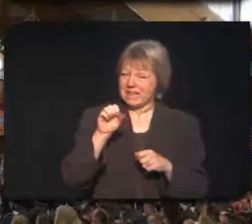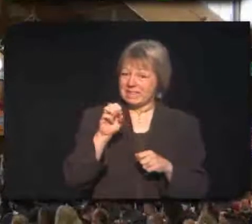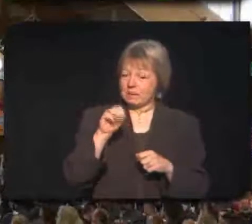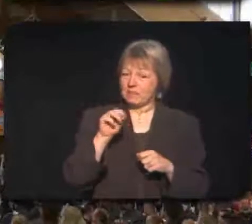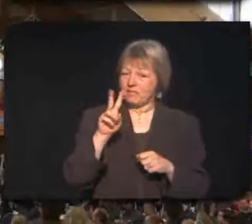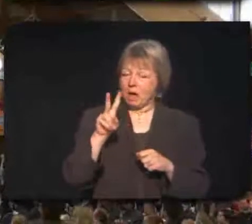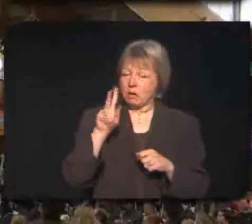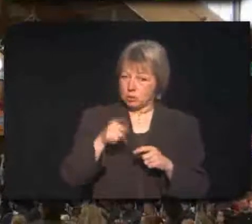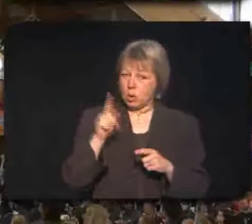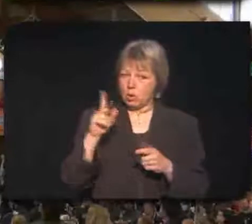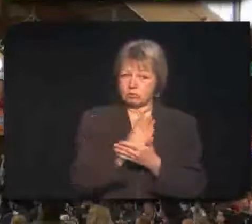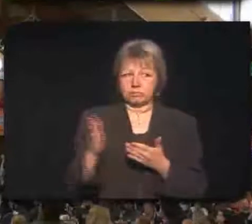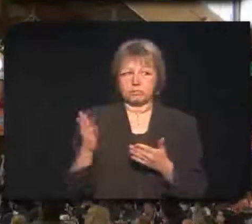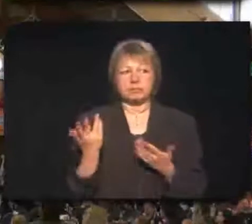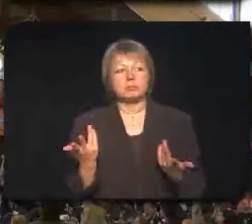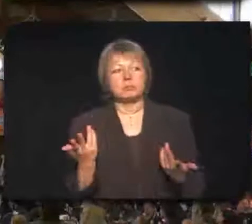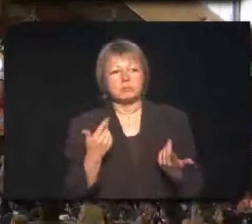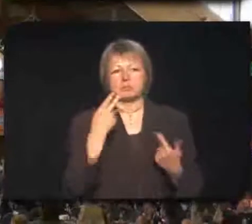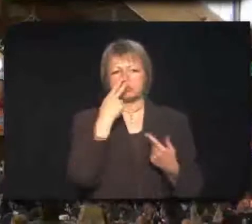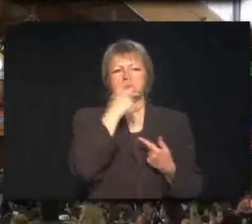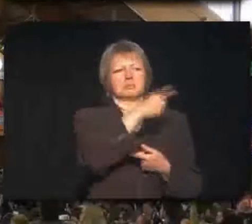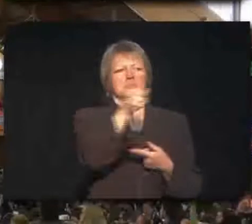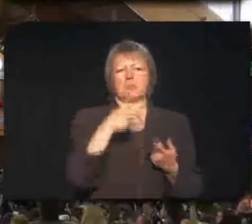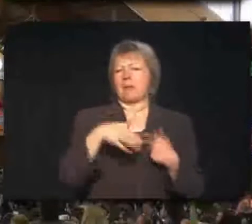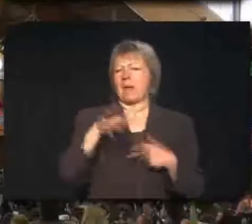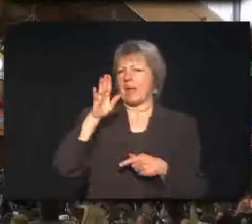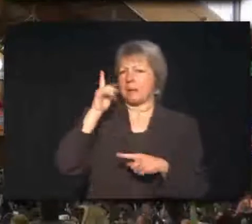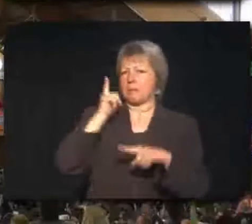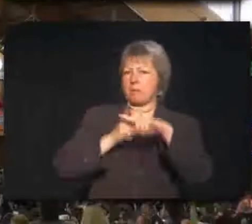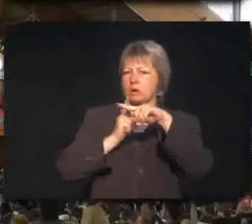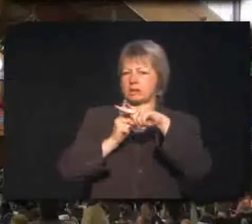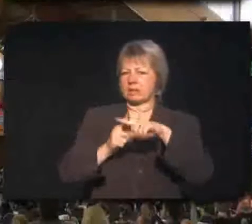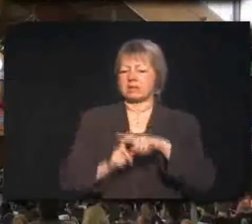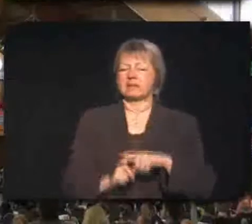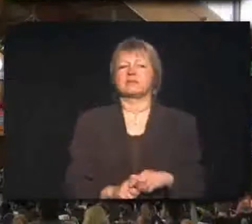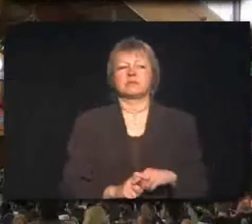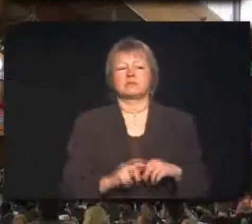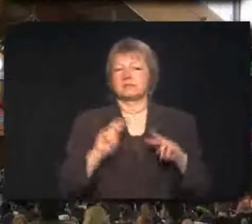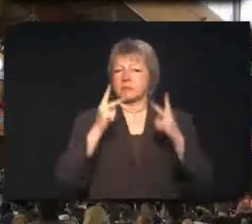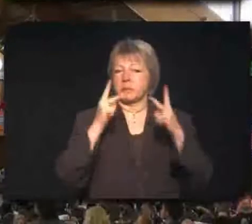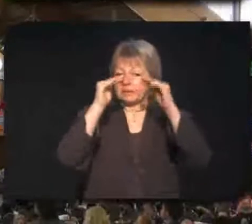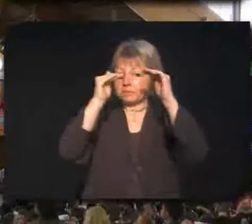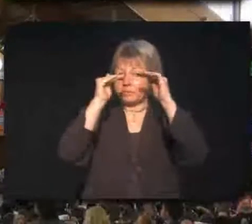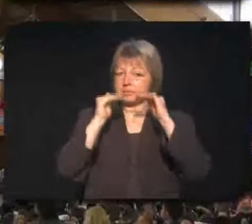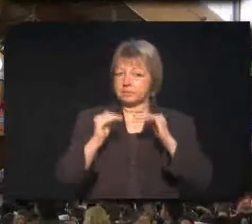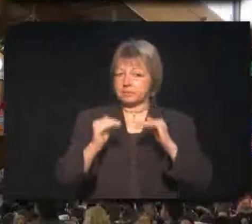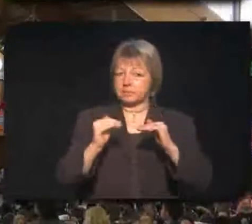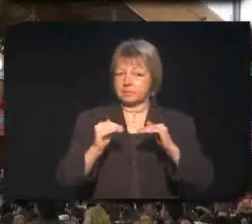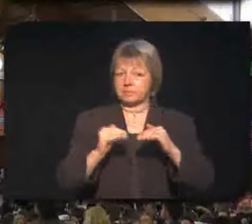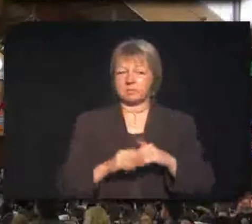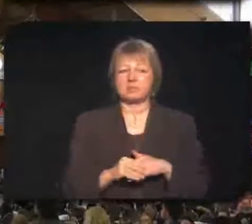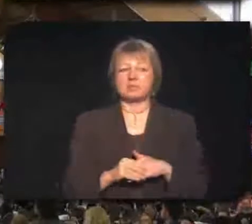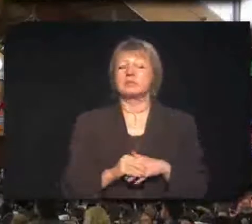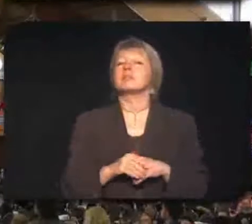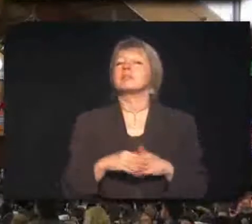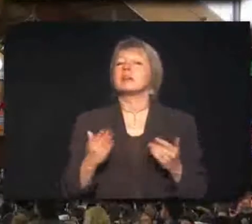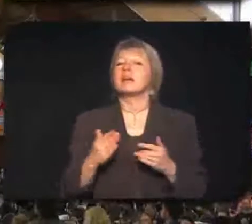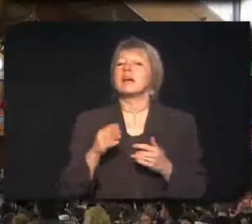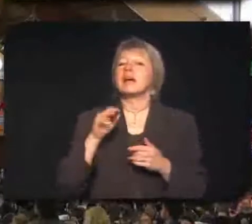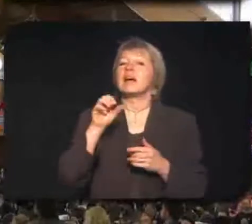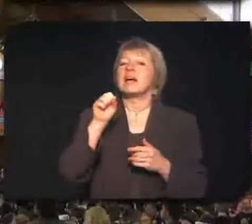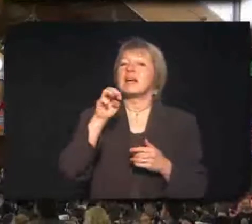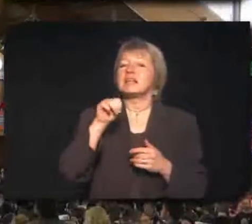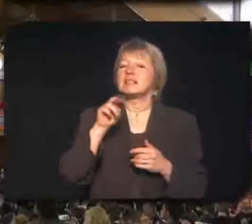Antragsteller mit Meinungsbild überwiegen positiv sollen von der SMV ah ja gut äh Meinungsbild zwei sollen von der